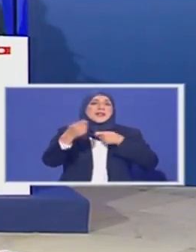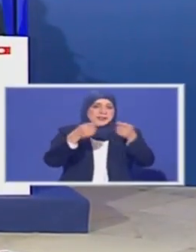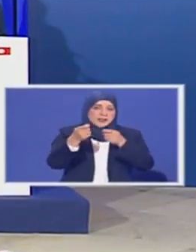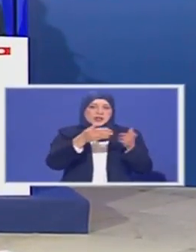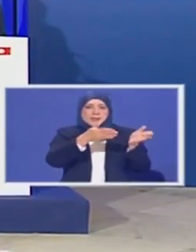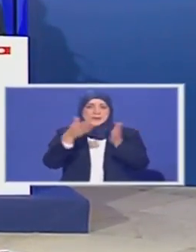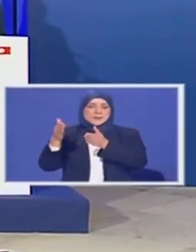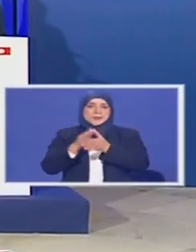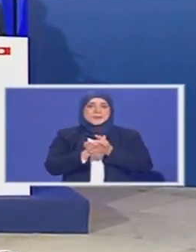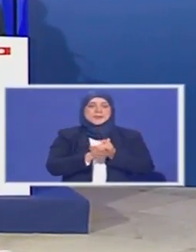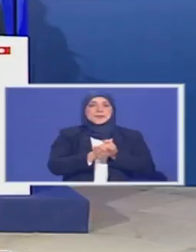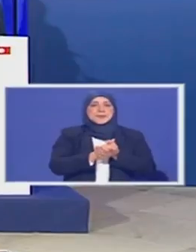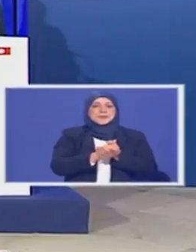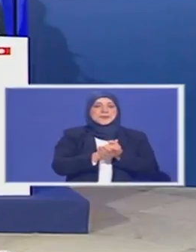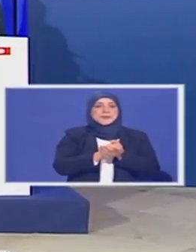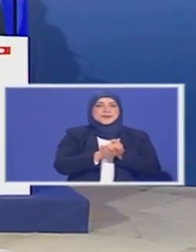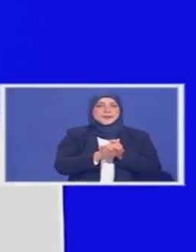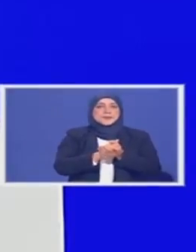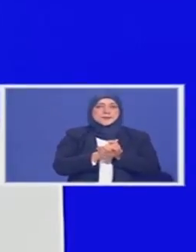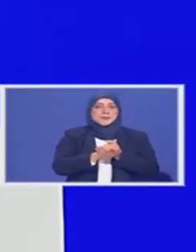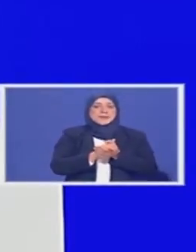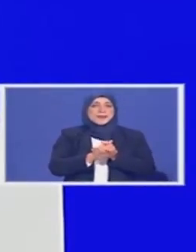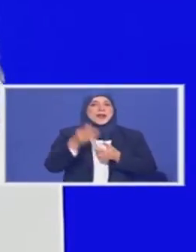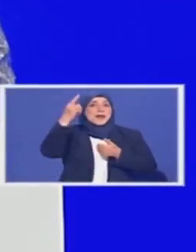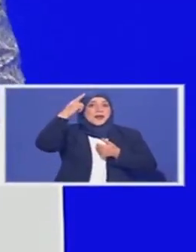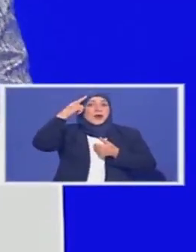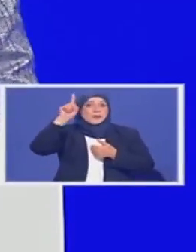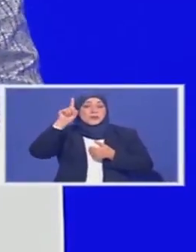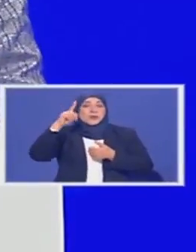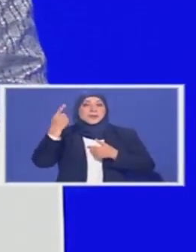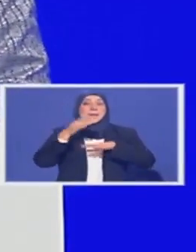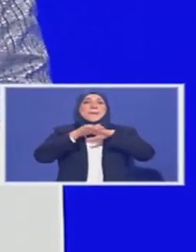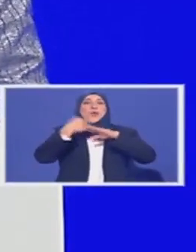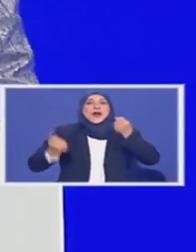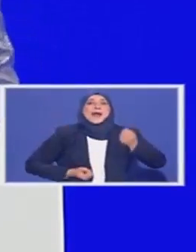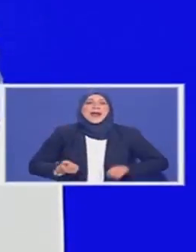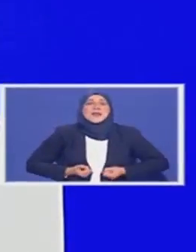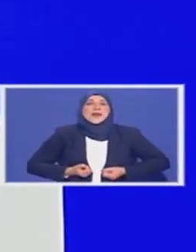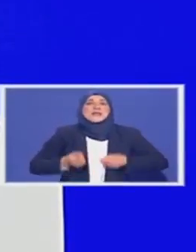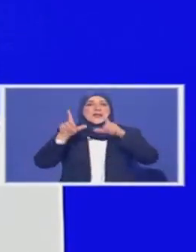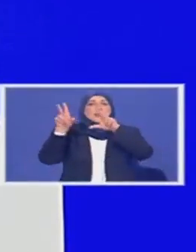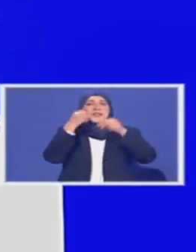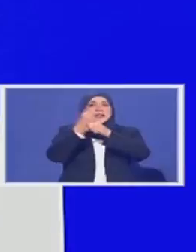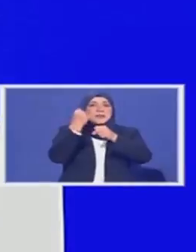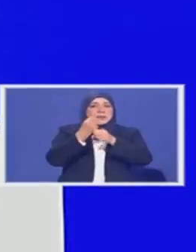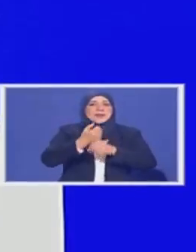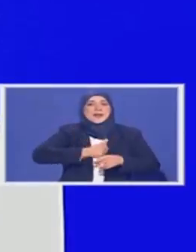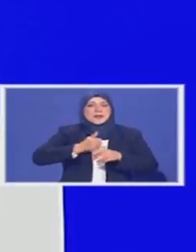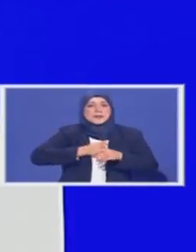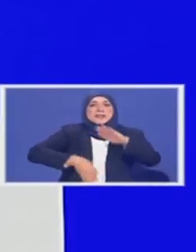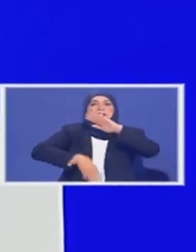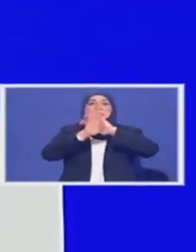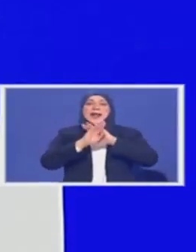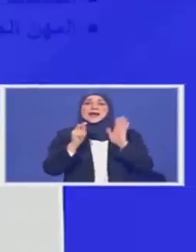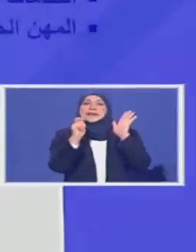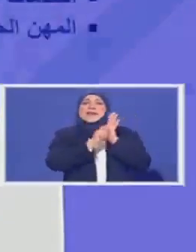بالنسبة للقطاعات هذه. بالنسبة للخدمات والمهن الحرة الأنشطة المعنية اللي باش تنطلق في 4 ماي